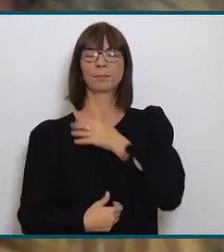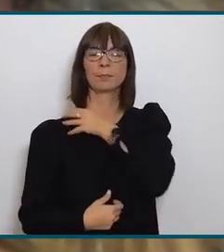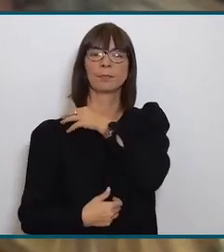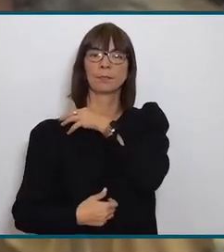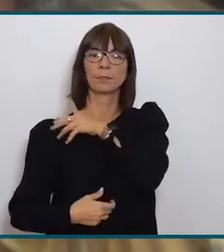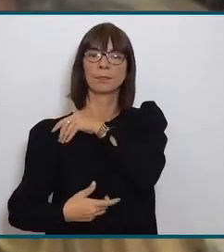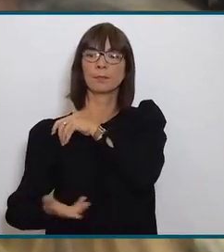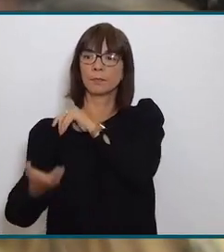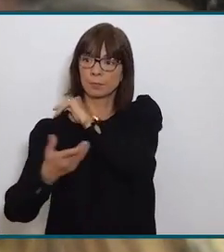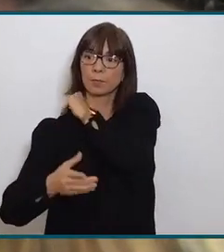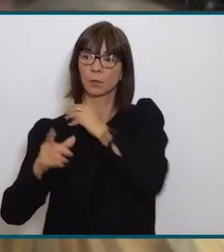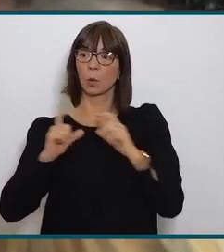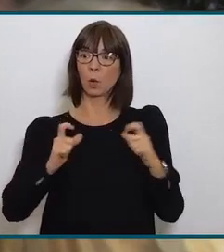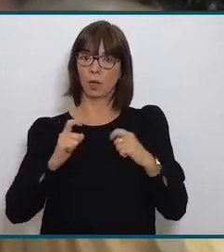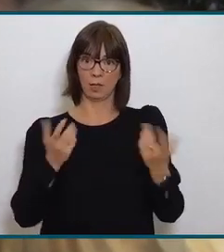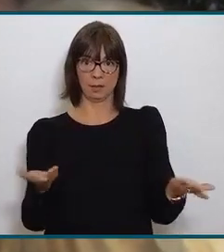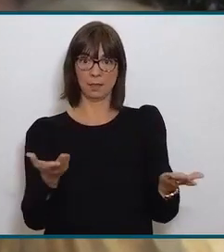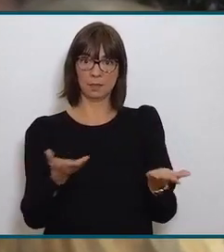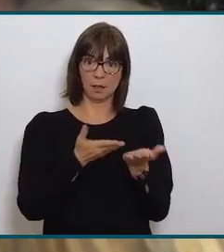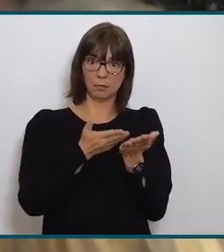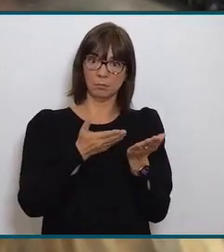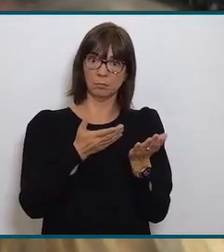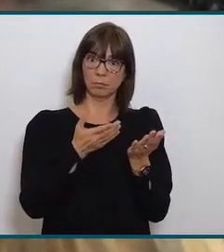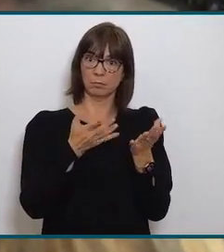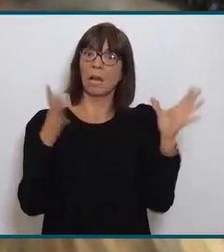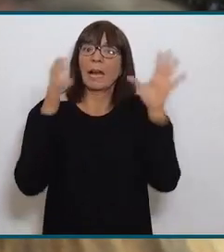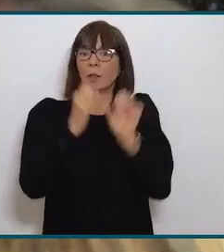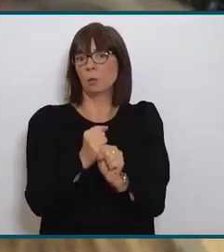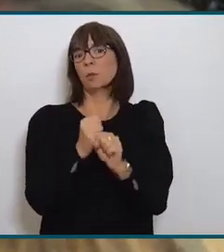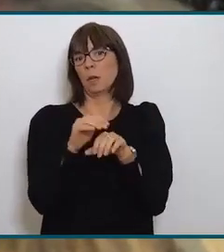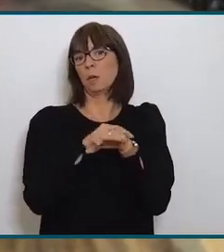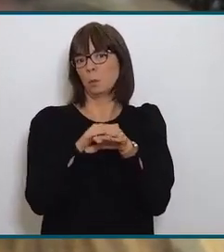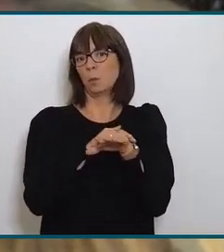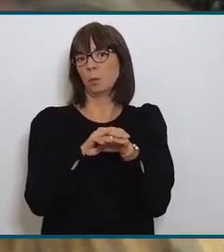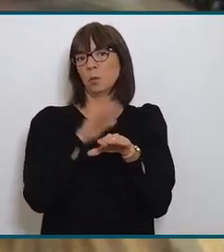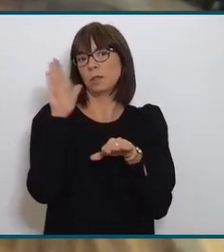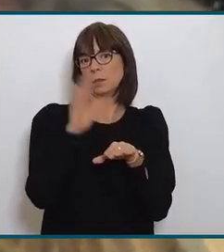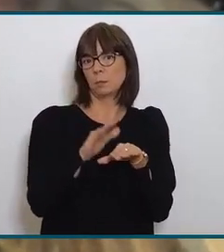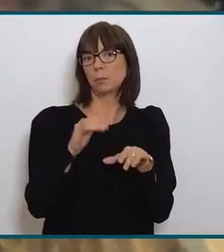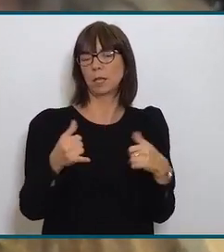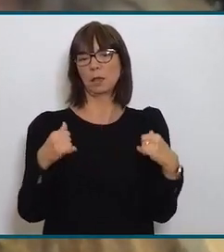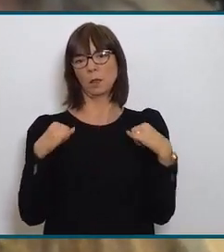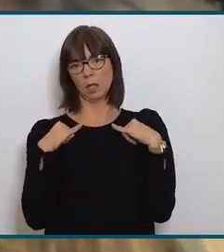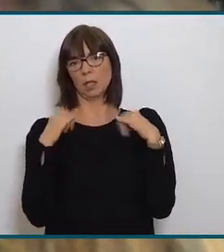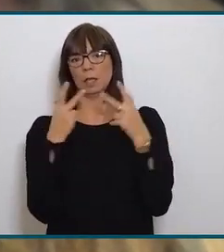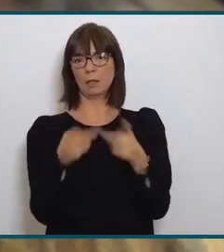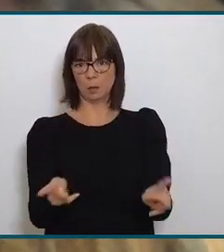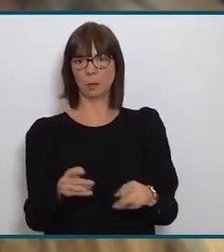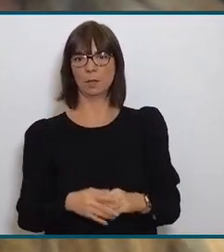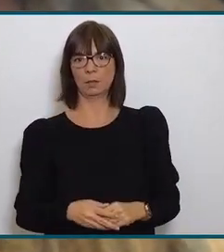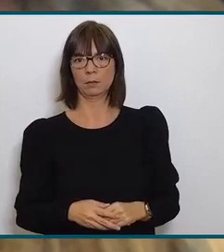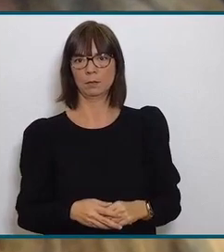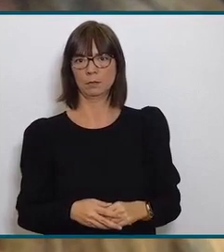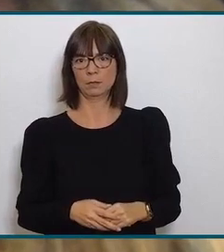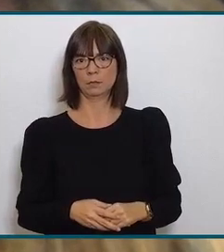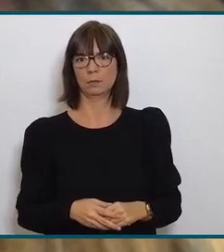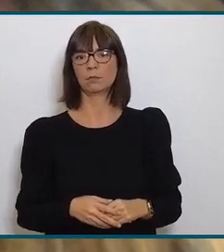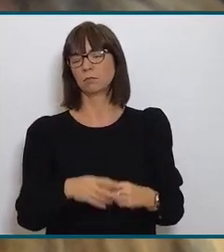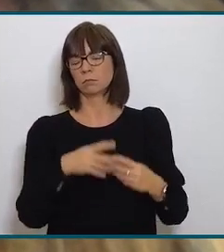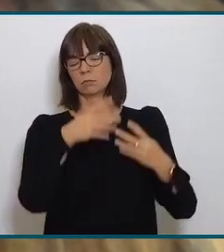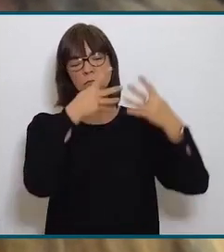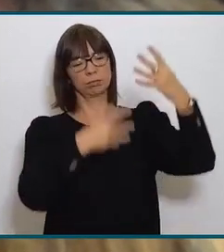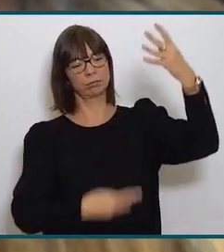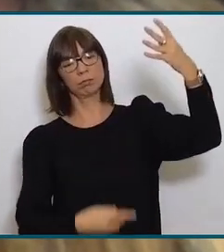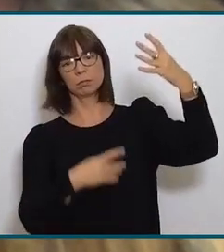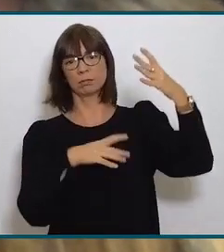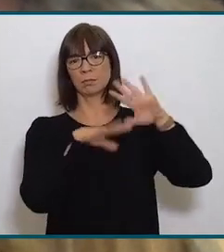Chers collègues, voilà les grandes lignes nécessairement résumées de notre politique en matière de tranquillité urbaine. Nous balayons le large spectre de tout